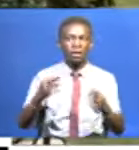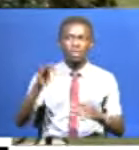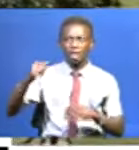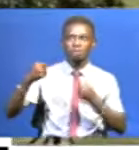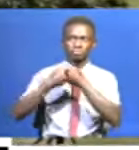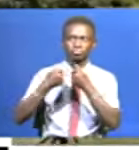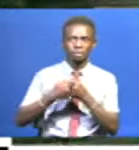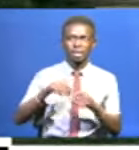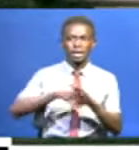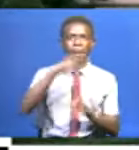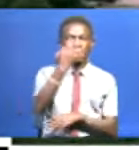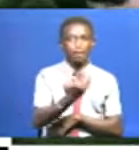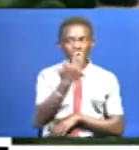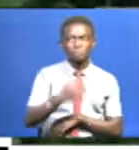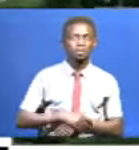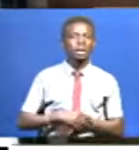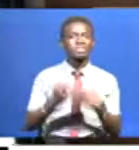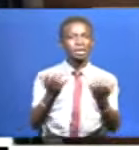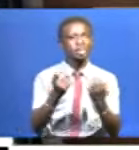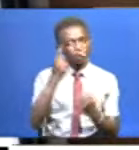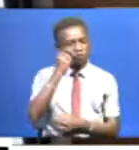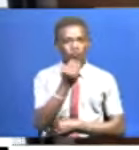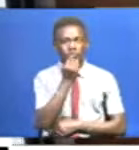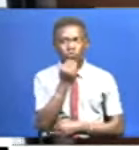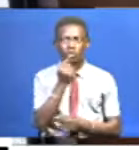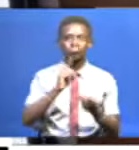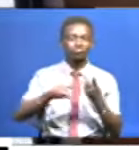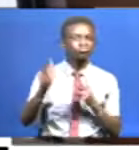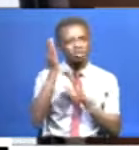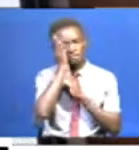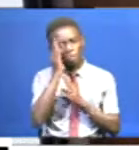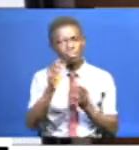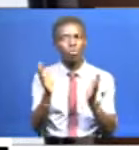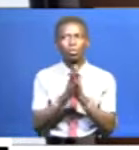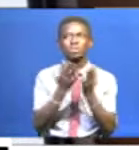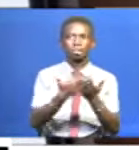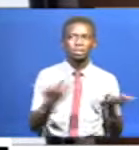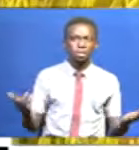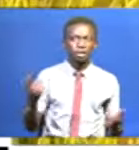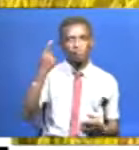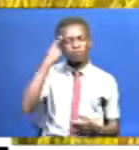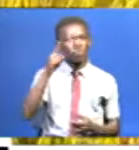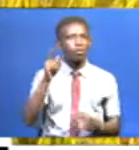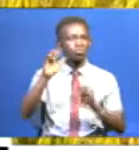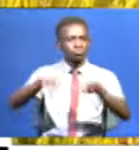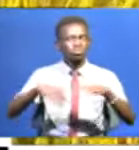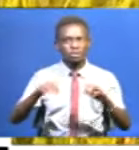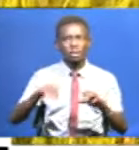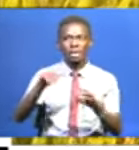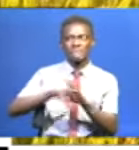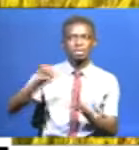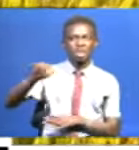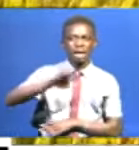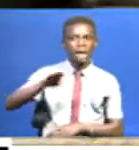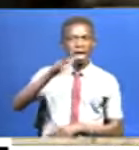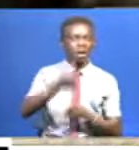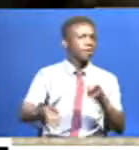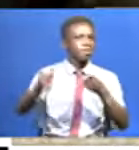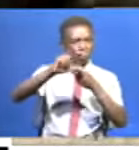Machi, mahitaji ya chakula, malazi na bidhaa za kilimo za huko yaliongezeka, na